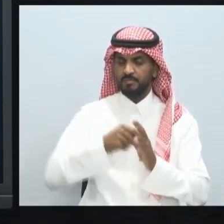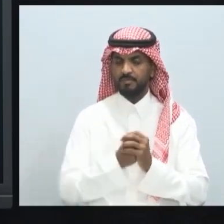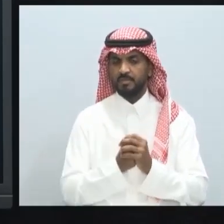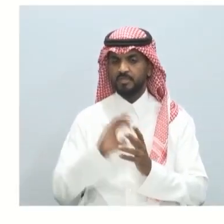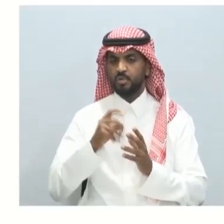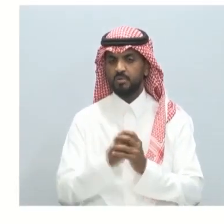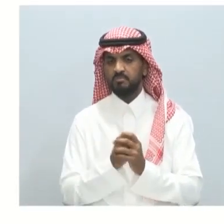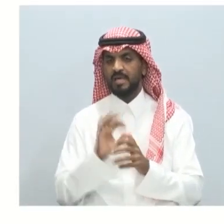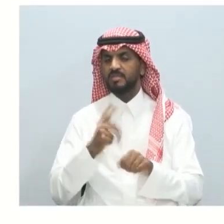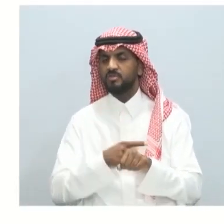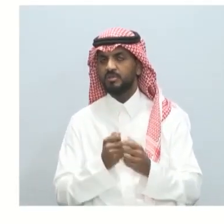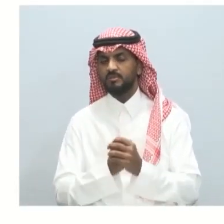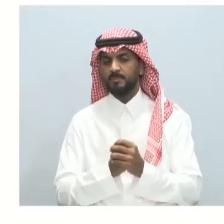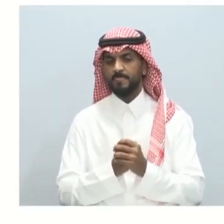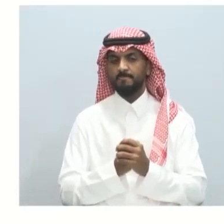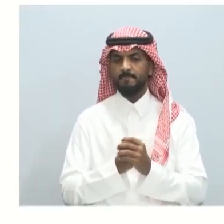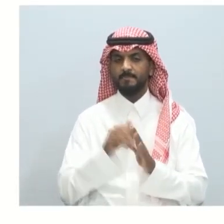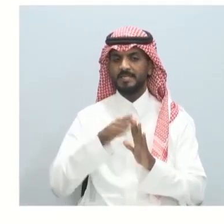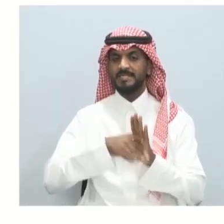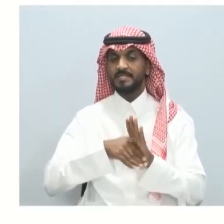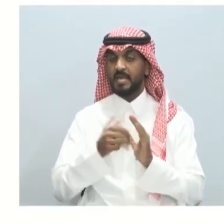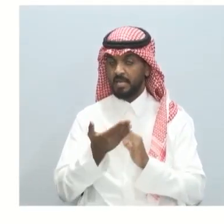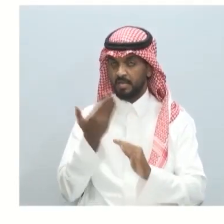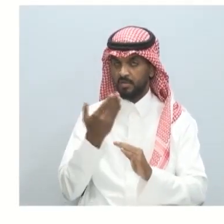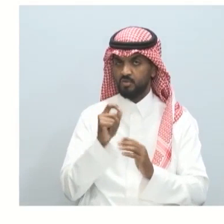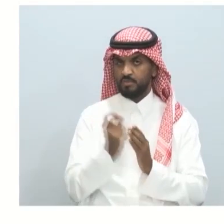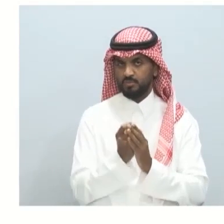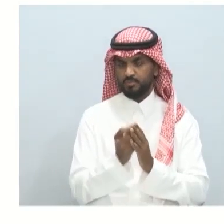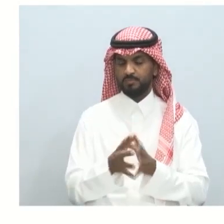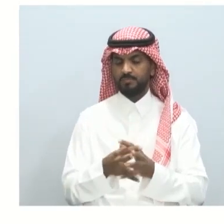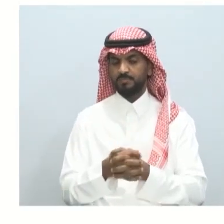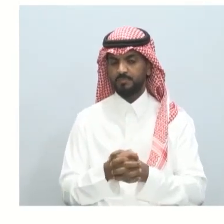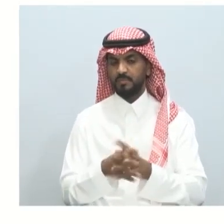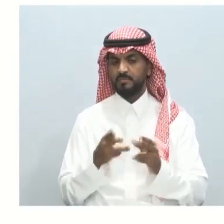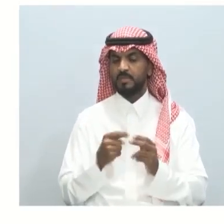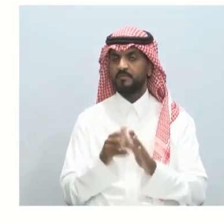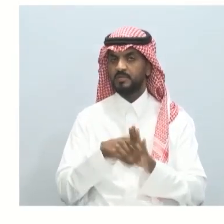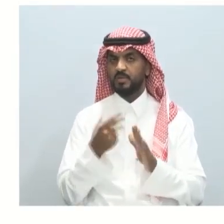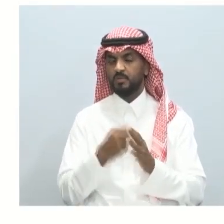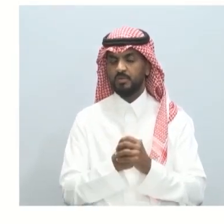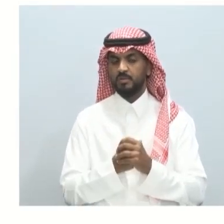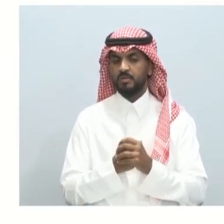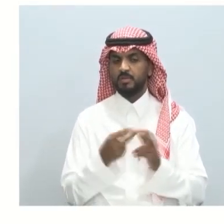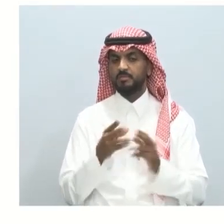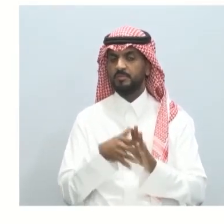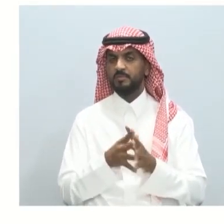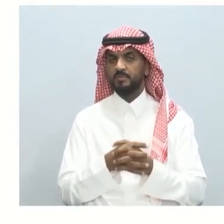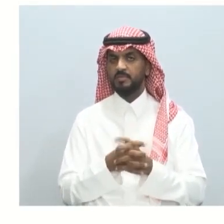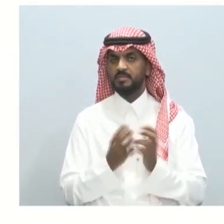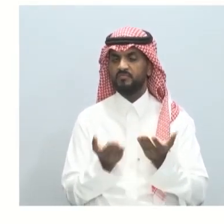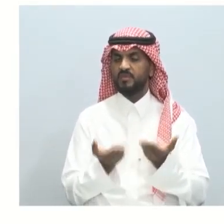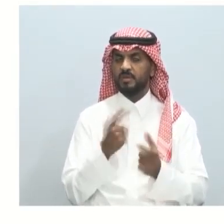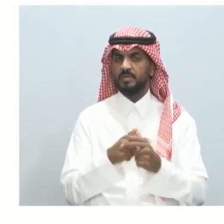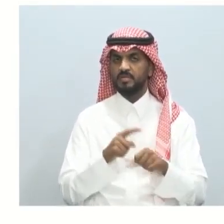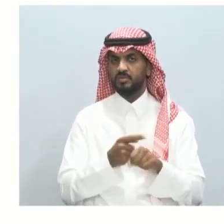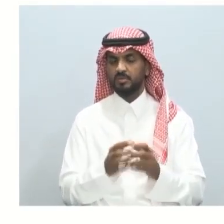الاسئله قدر سرعتك في قراءه كل من النصين اللاحقين ثم اكتب التعليق طبعا سنبدا بالنص الاول ثم بعد ذلك النص الثاني وسنحت الفرق بين